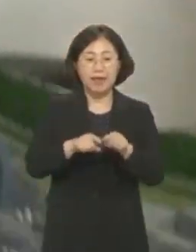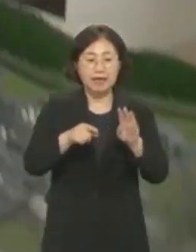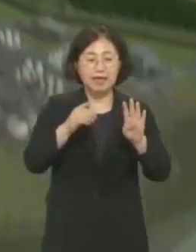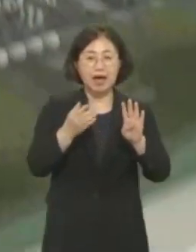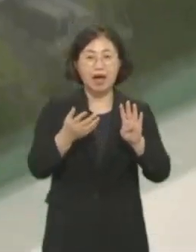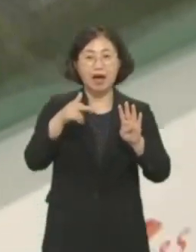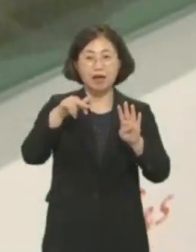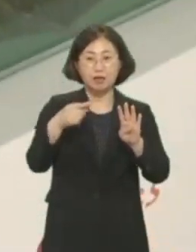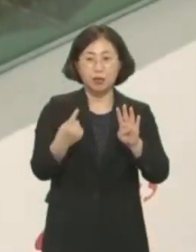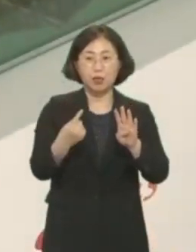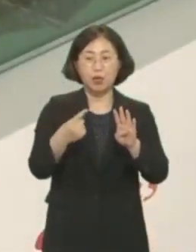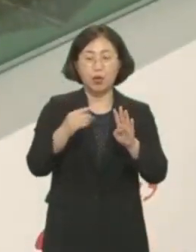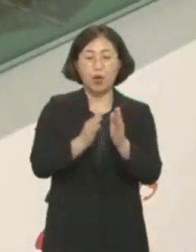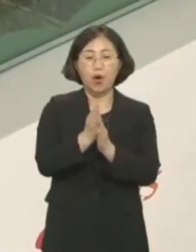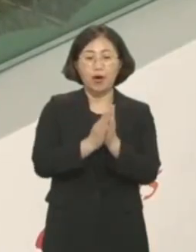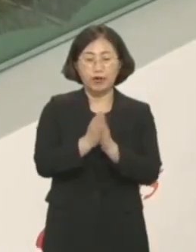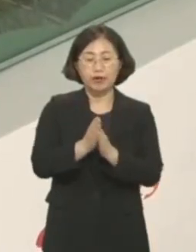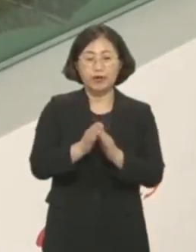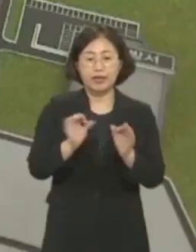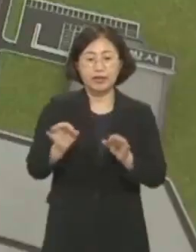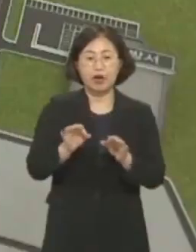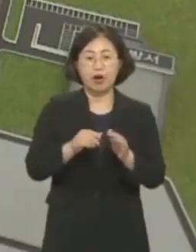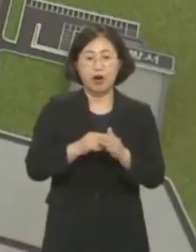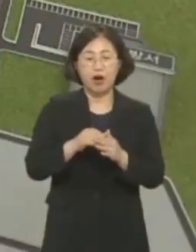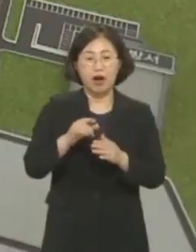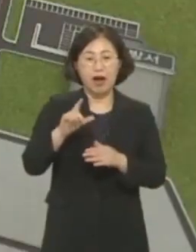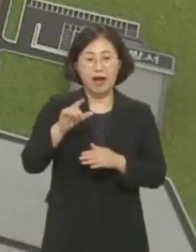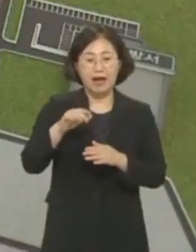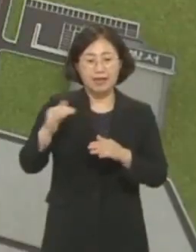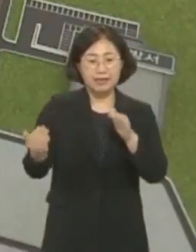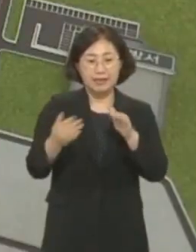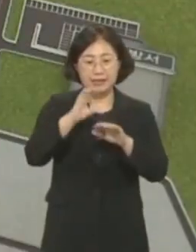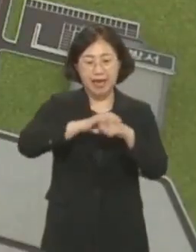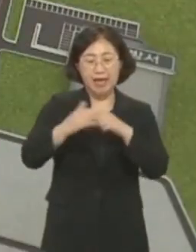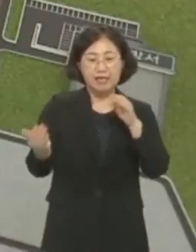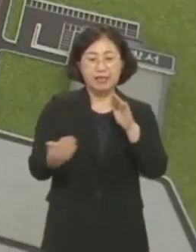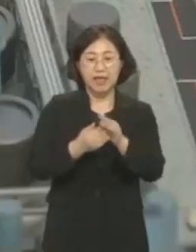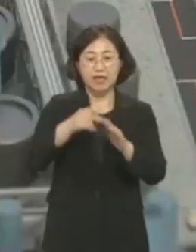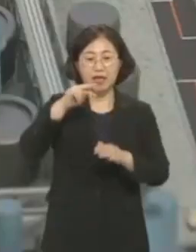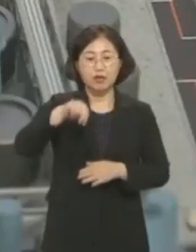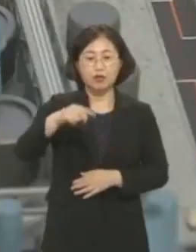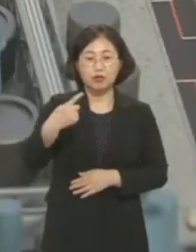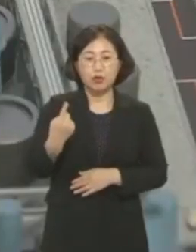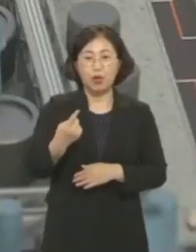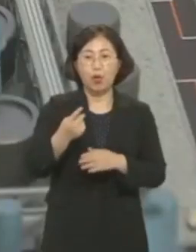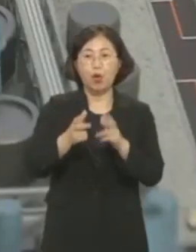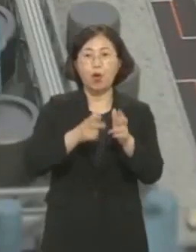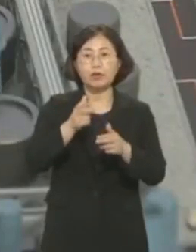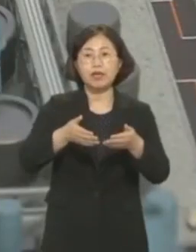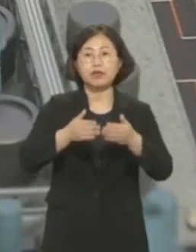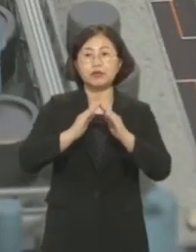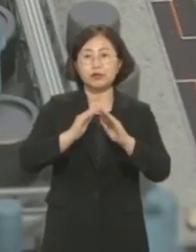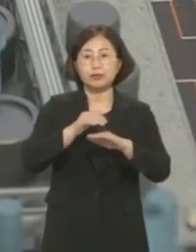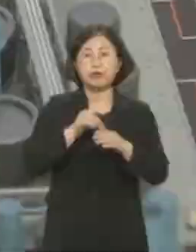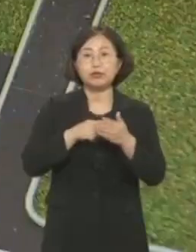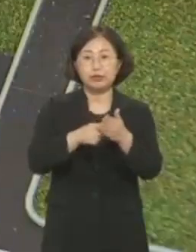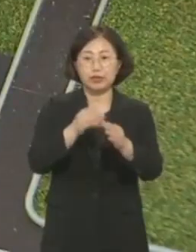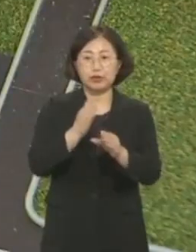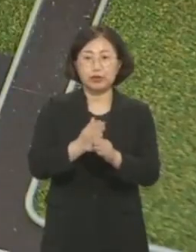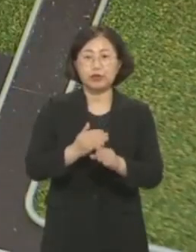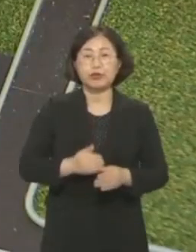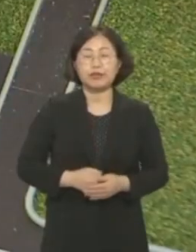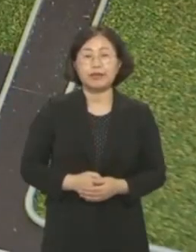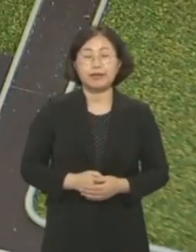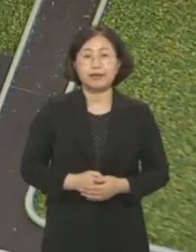4조원을 투자해 보령 LNG 터미널을 연계한 세계 최대 블루수소 공장 구축사업을 추진하고 있습니다